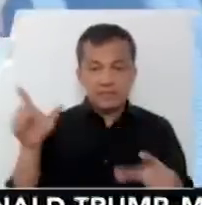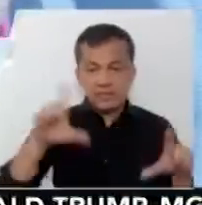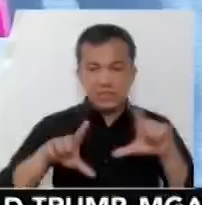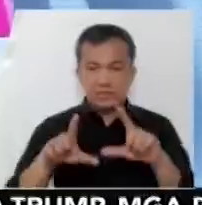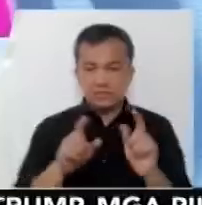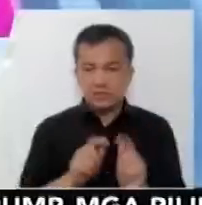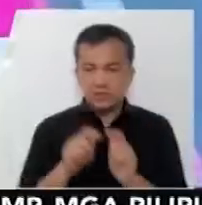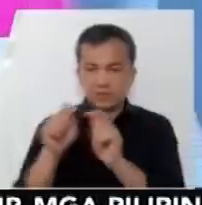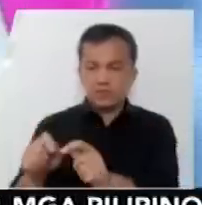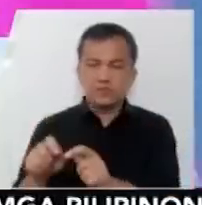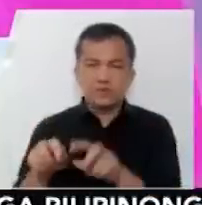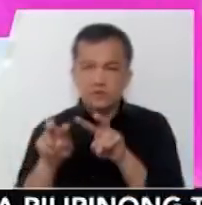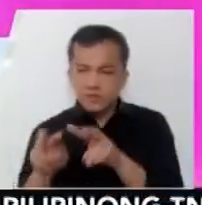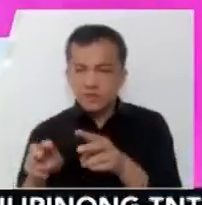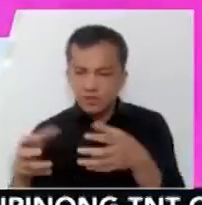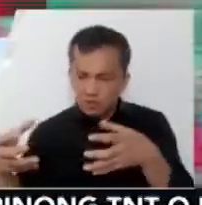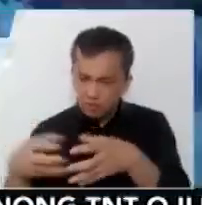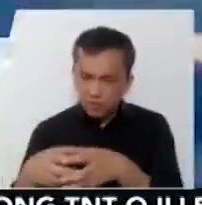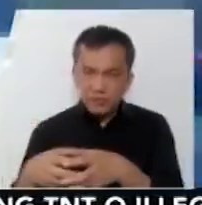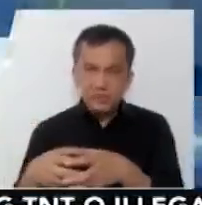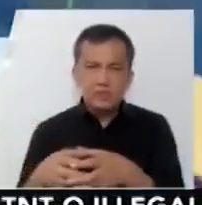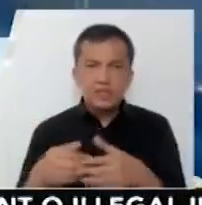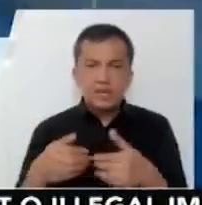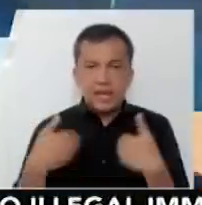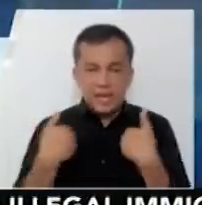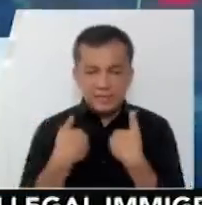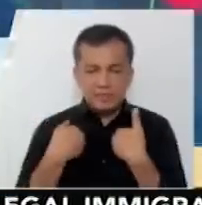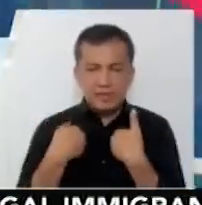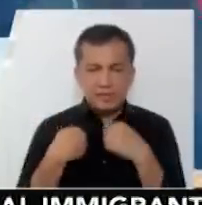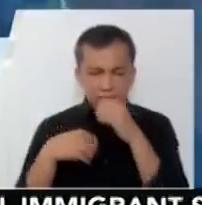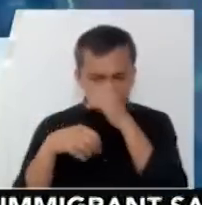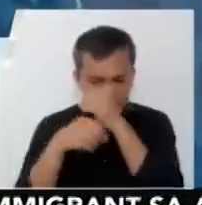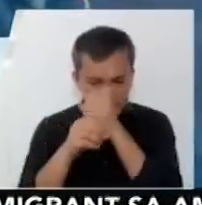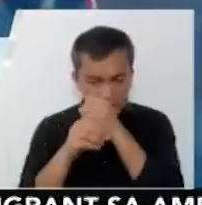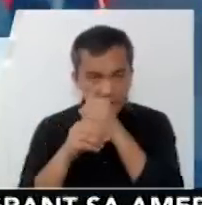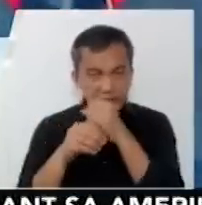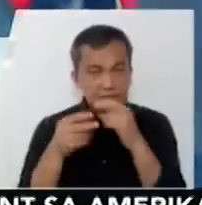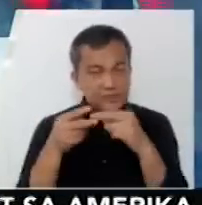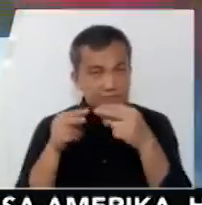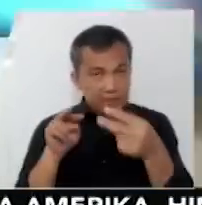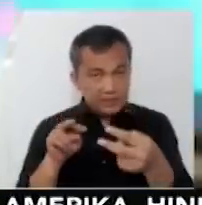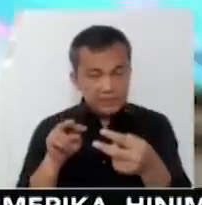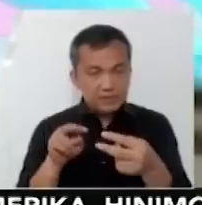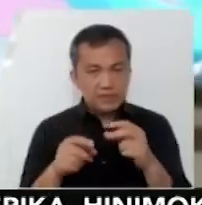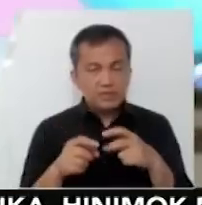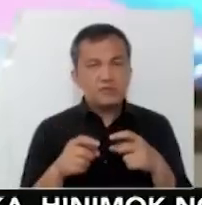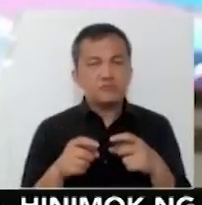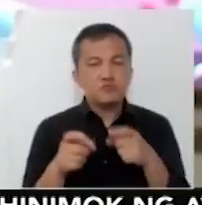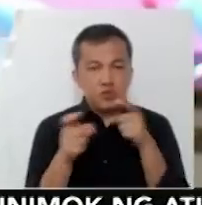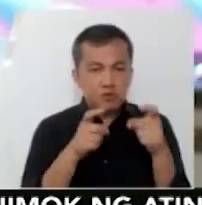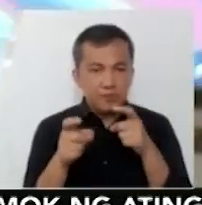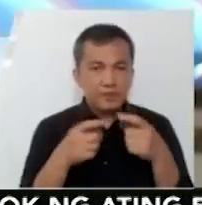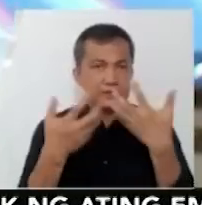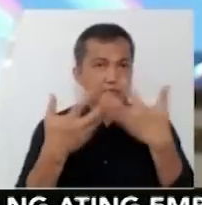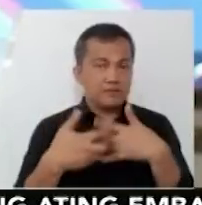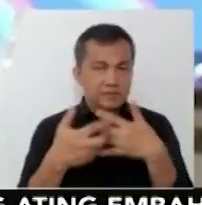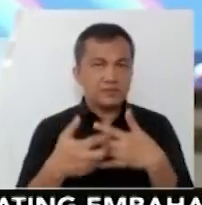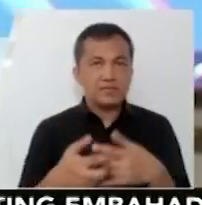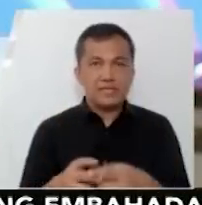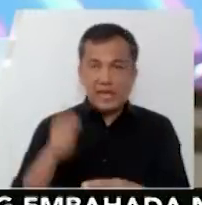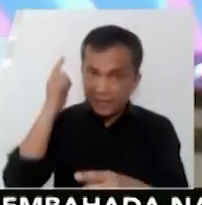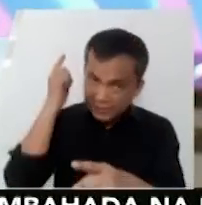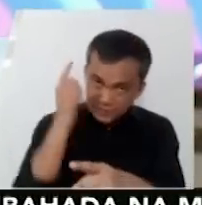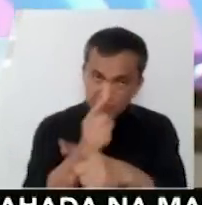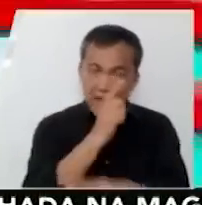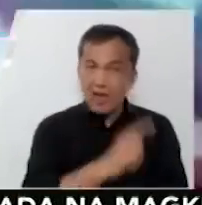ang composition ng isang animal cell, pati makapag-operate ng makinarya. That's right! Dahil ang innovation